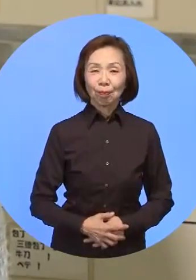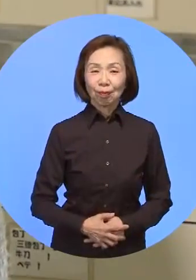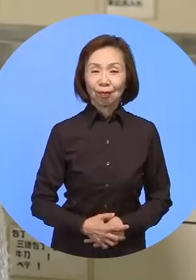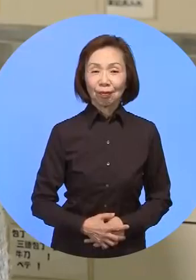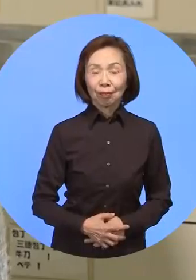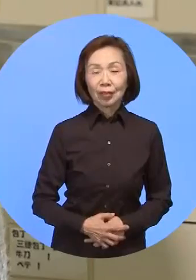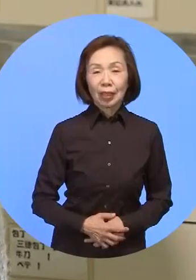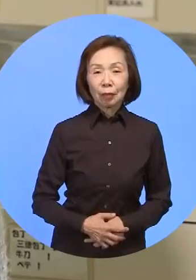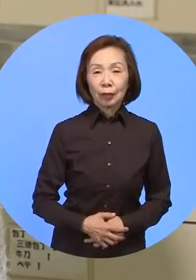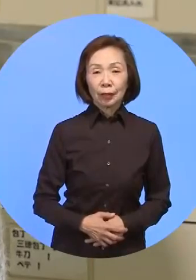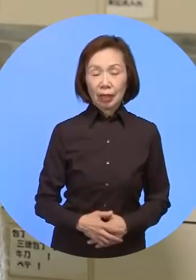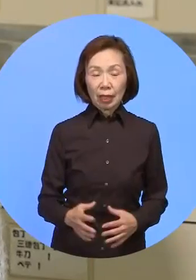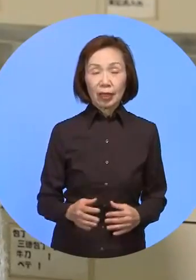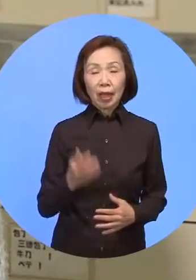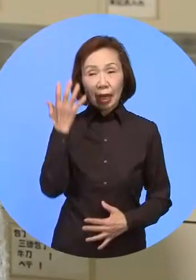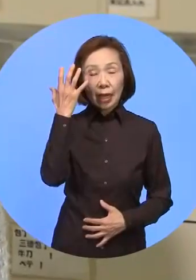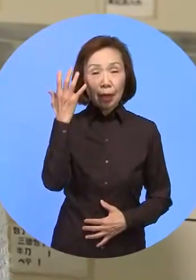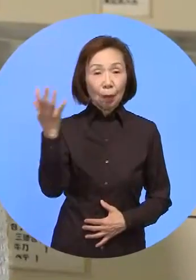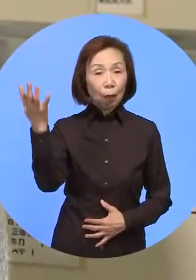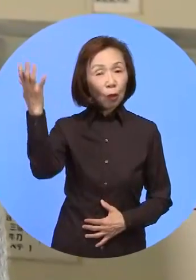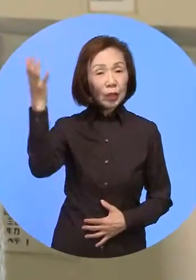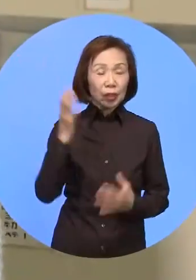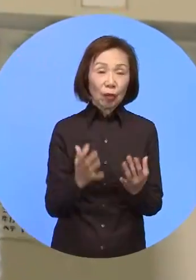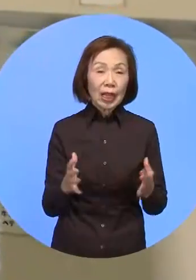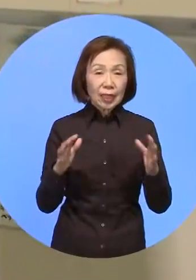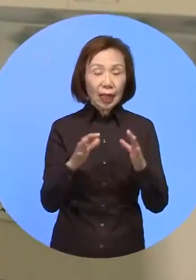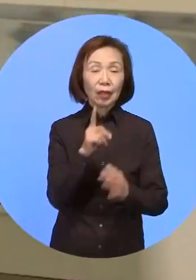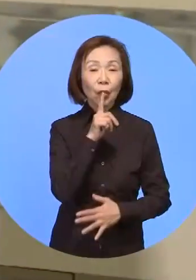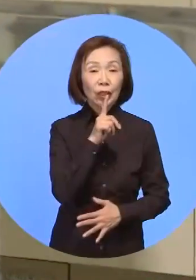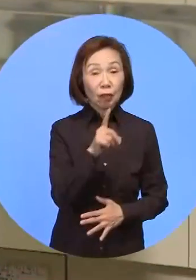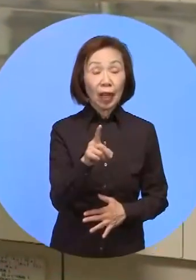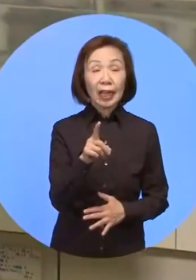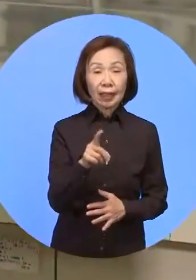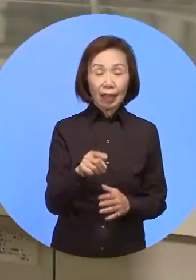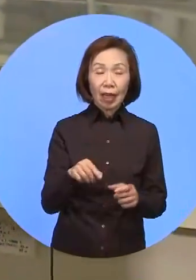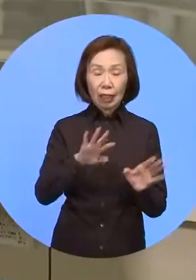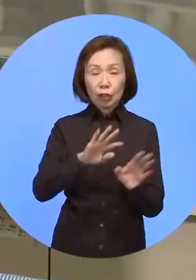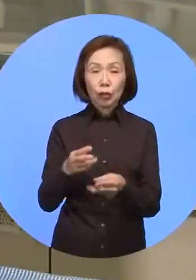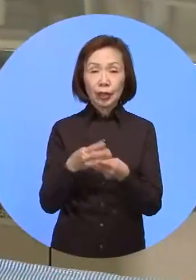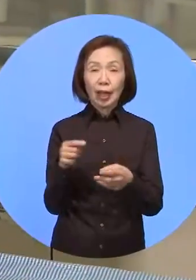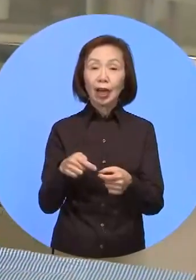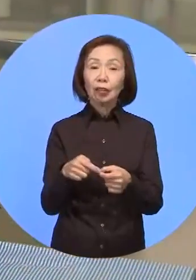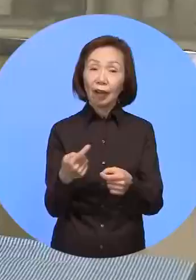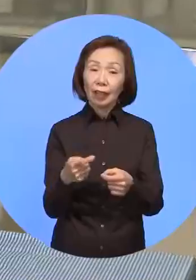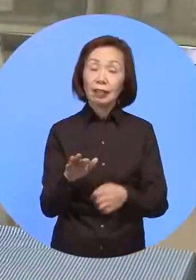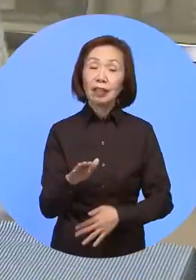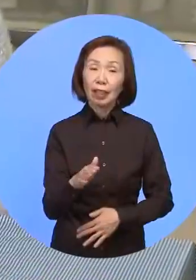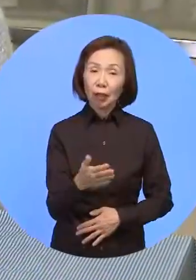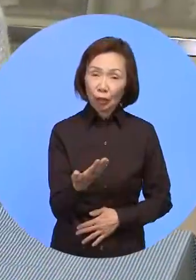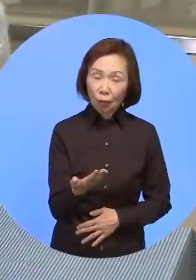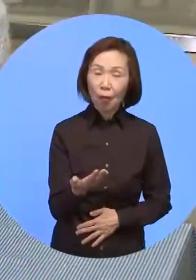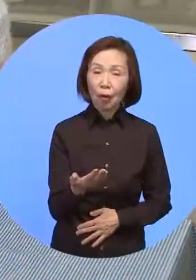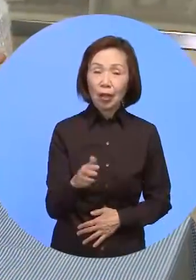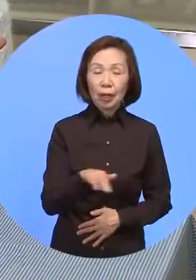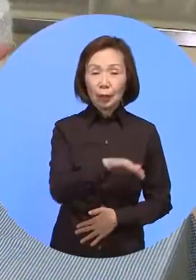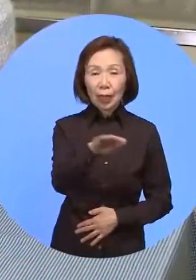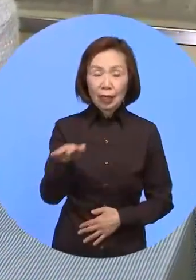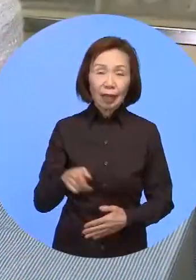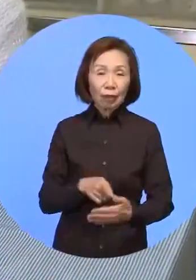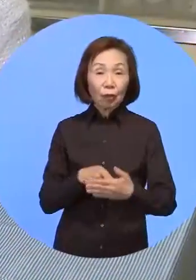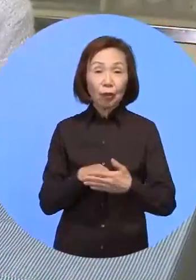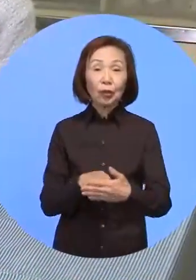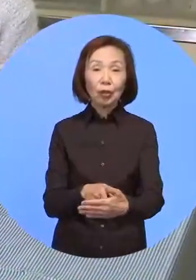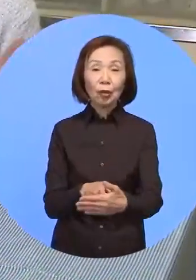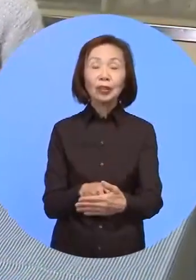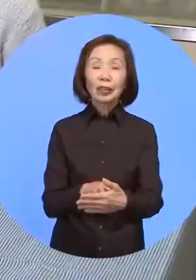一時は幻の野菜と呼ばれたスイタクワイですが、保存会の皆さんの努力によってこうして食卓に